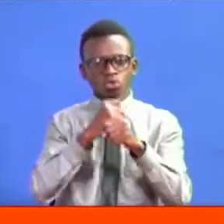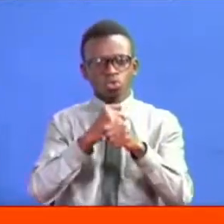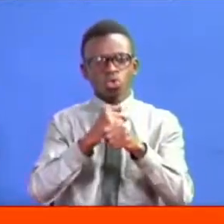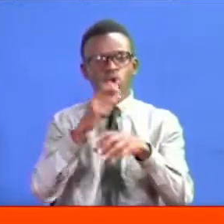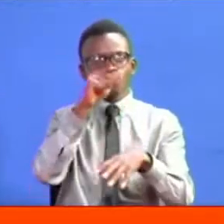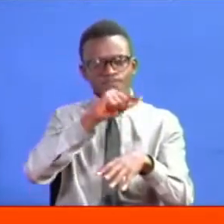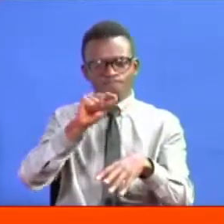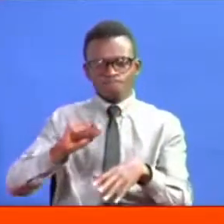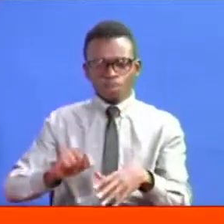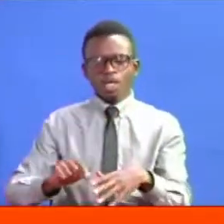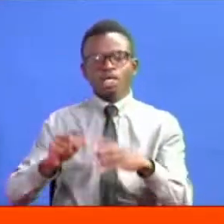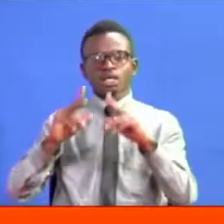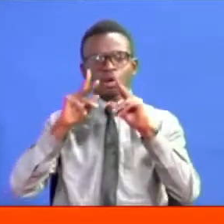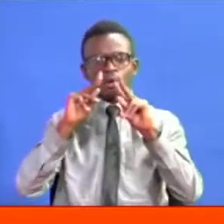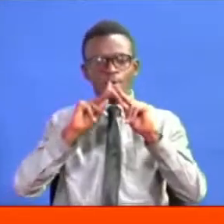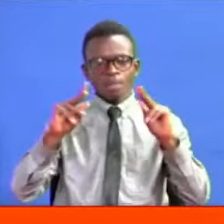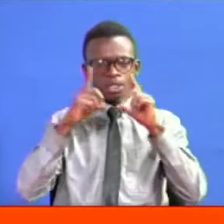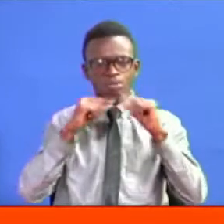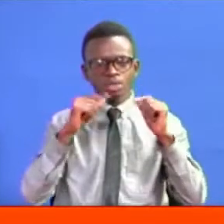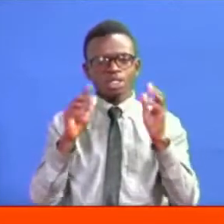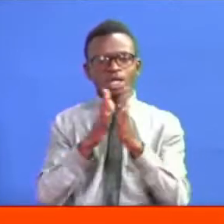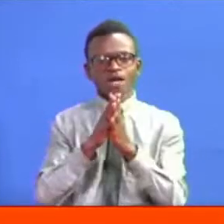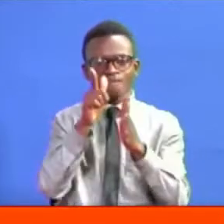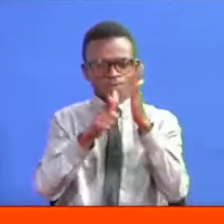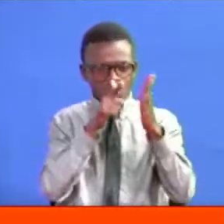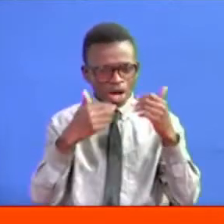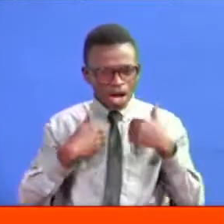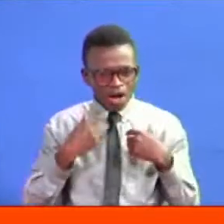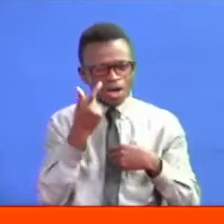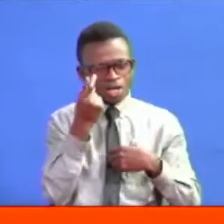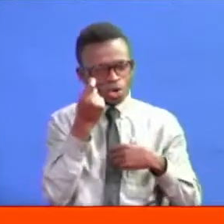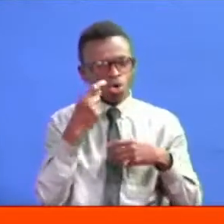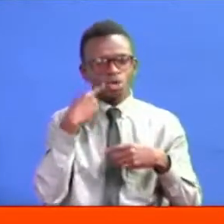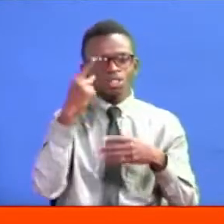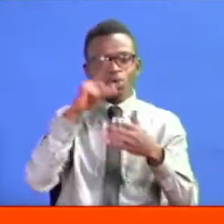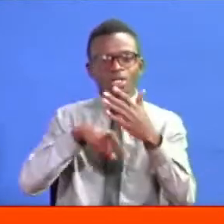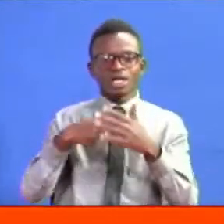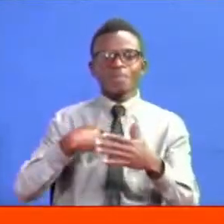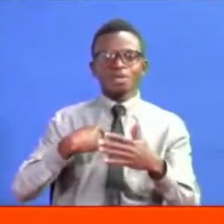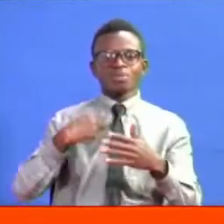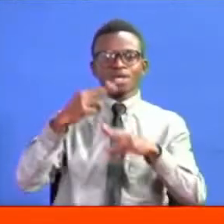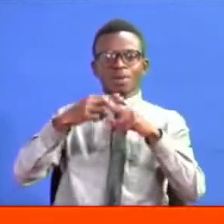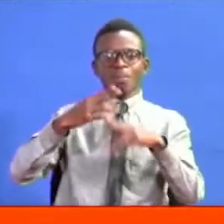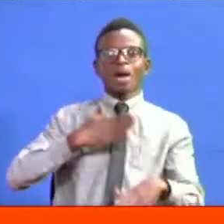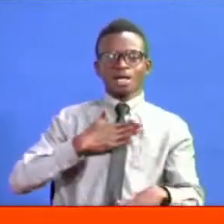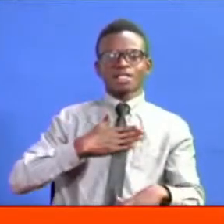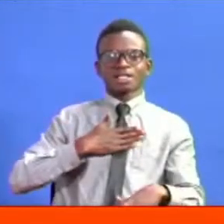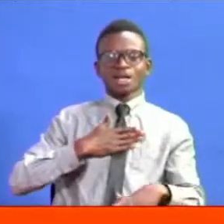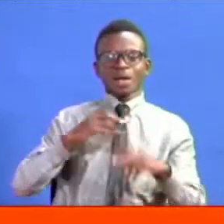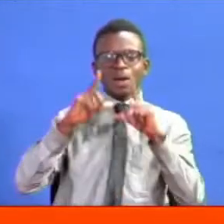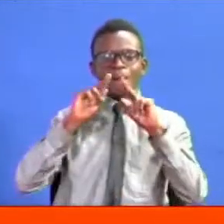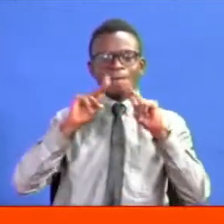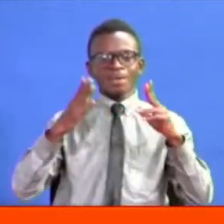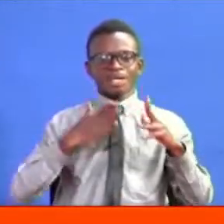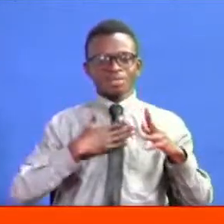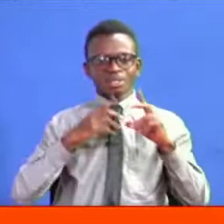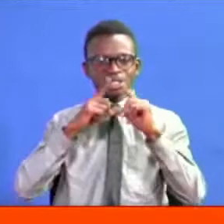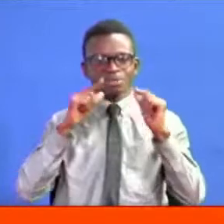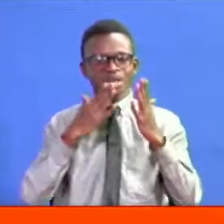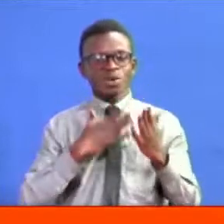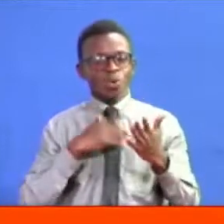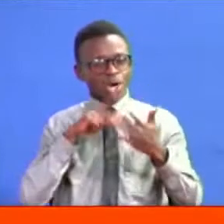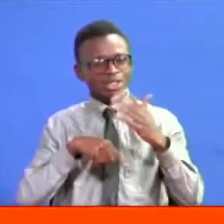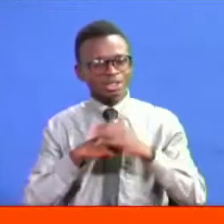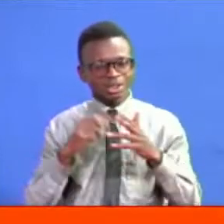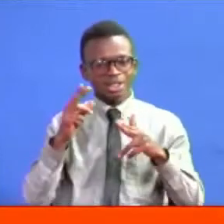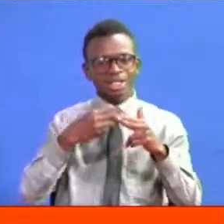amani na kutengeza video fupi tu ya dakika moja, useme mimi fulani wa fulani, ujumbe wangu wa amani ndio huu. Kisha tutumie